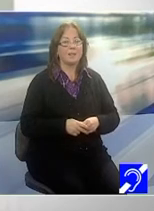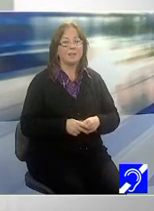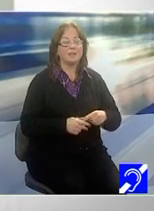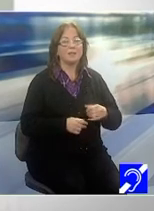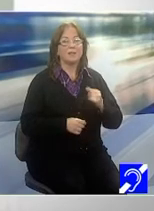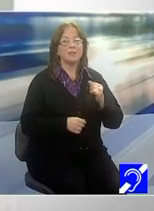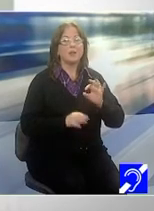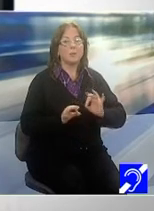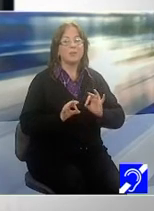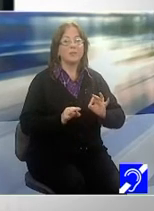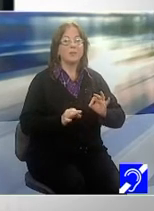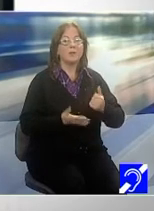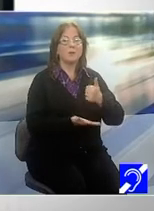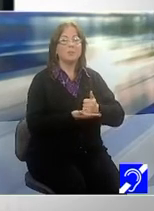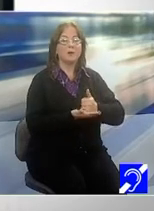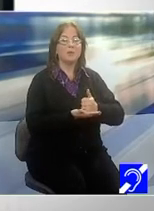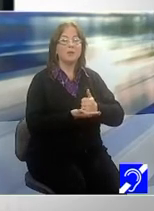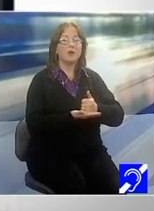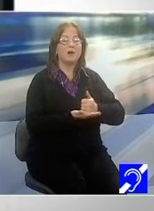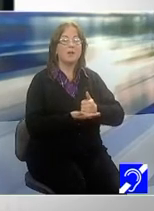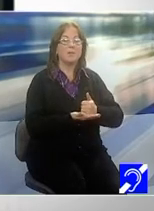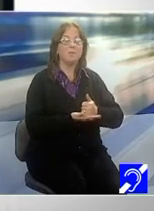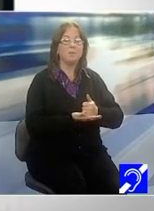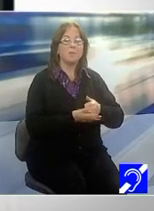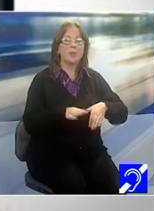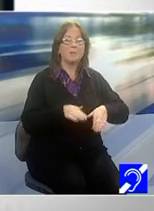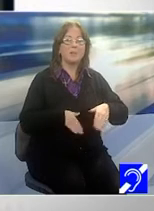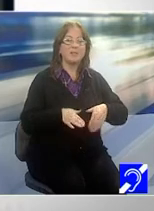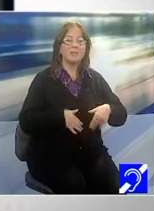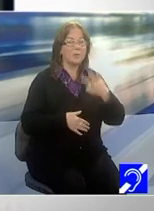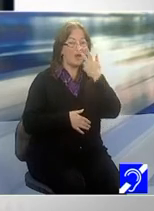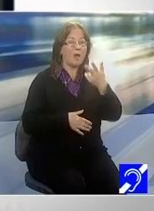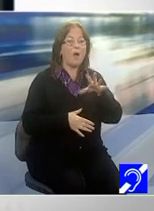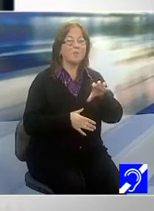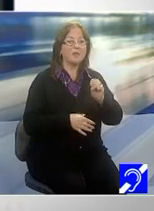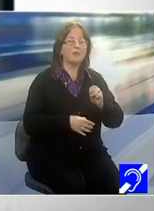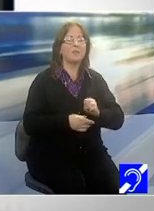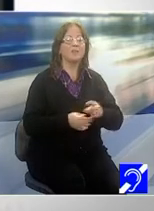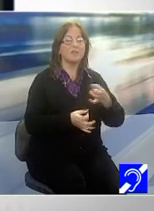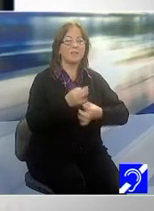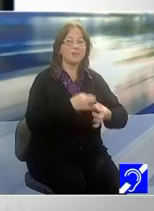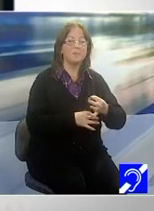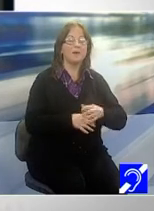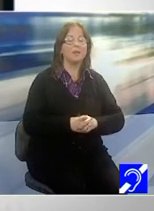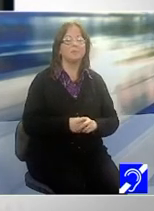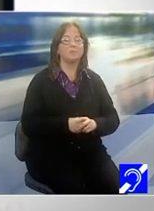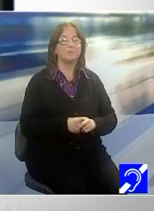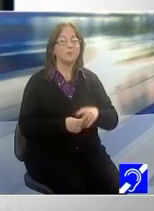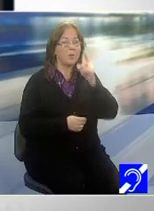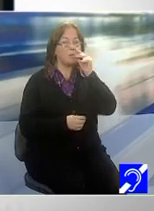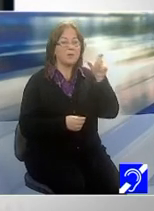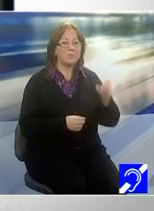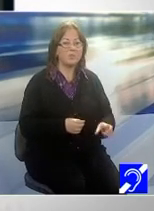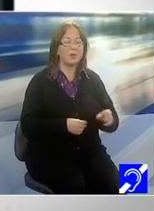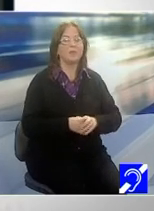schimbat atunci când a fost cazul, mai ales la justiție. Mie mi se pare că, totuși, s-au dat niște mesaje importante și cred că, dincolo de